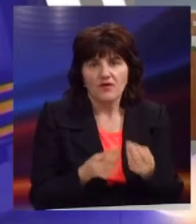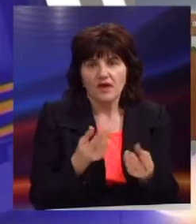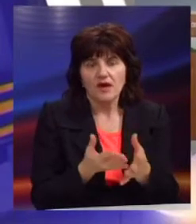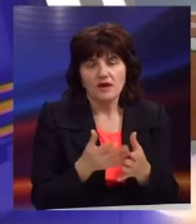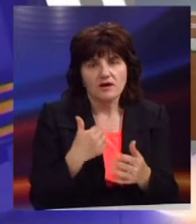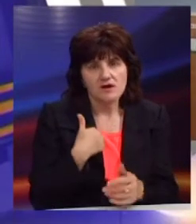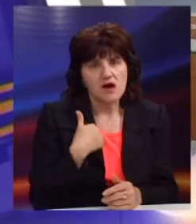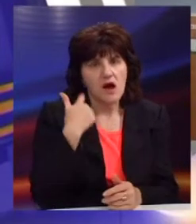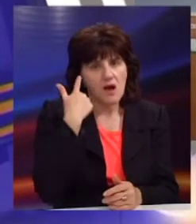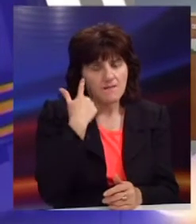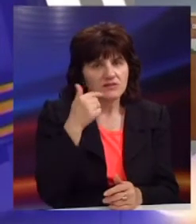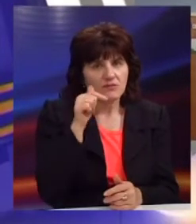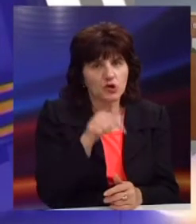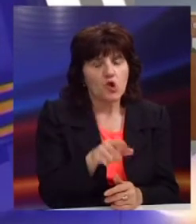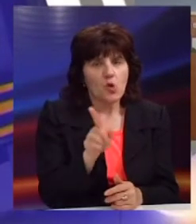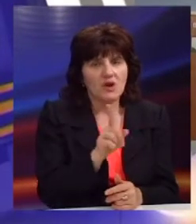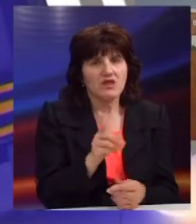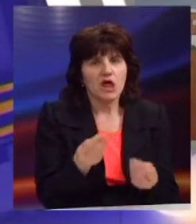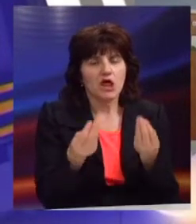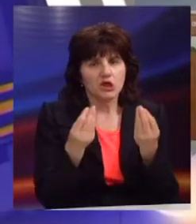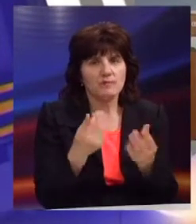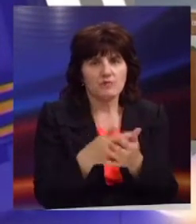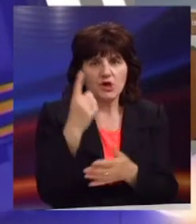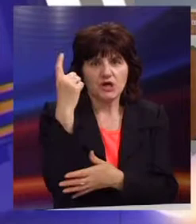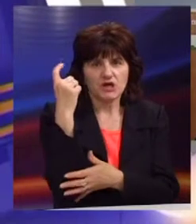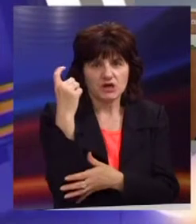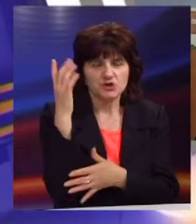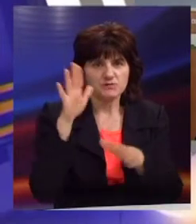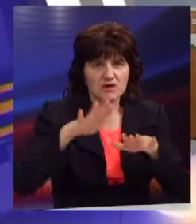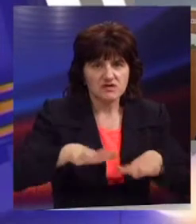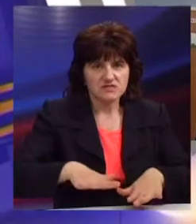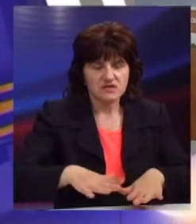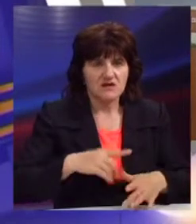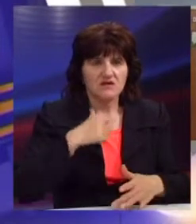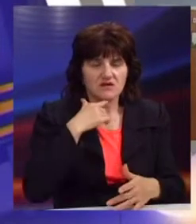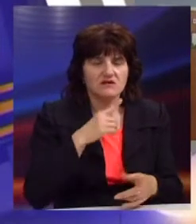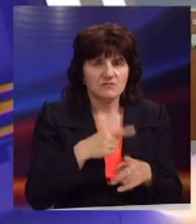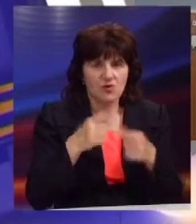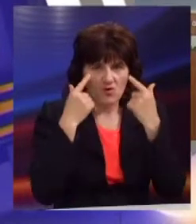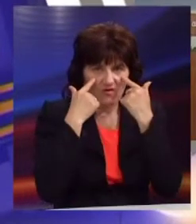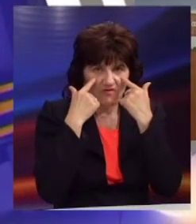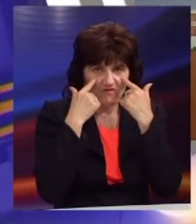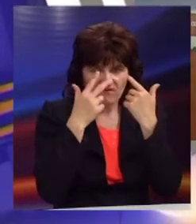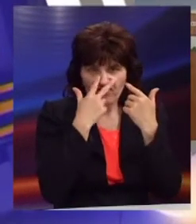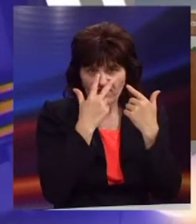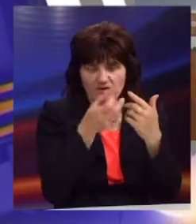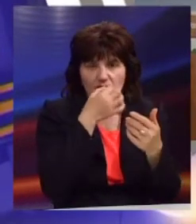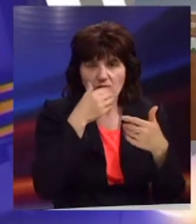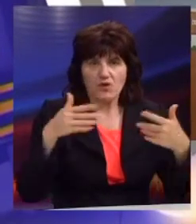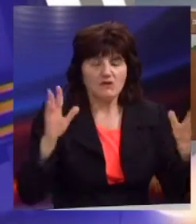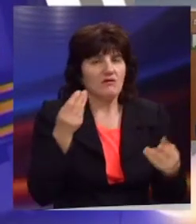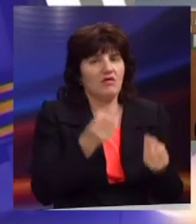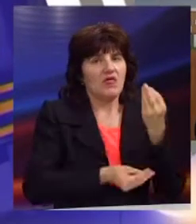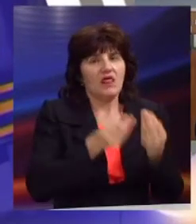tako. Mislim da to nije baš dobro i zbog kičme i zbog držanja. a pretežno zbog vida, tako da je bolje da izađu da